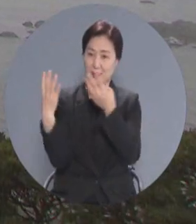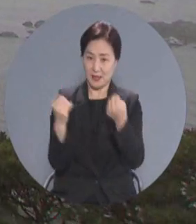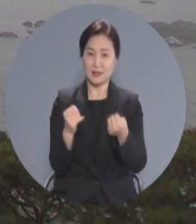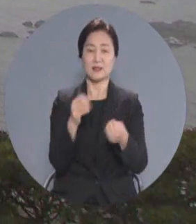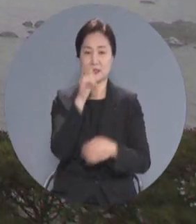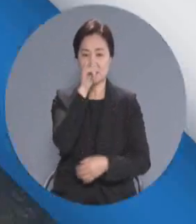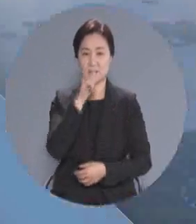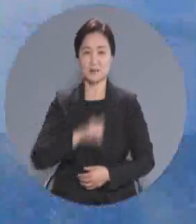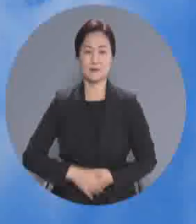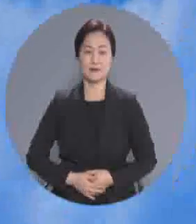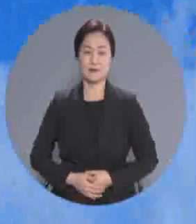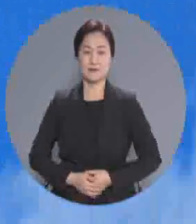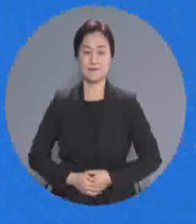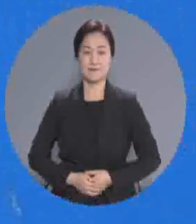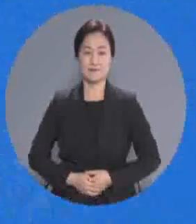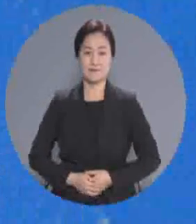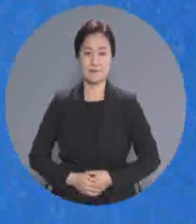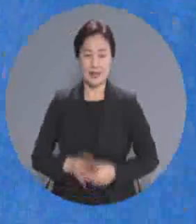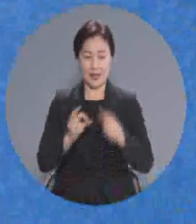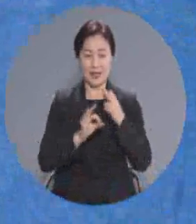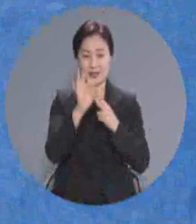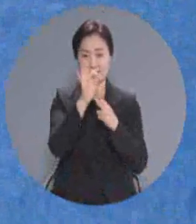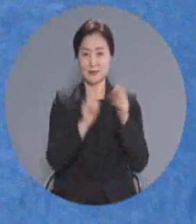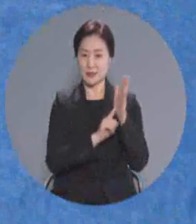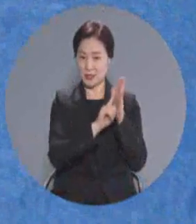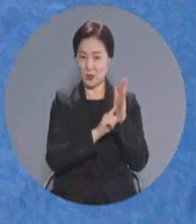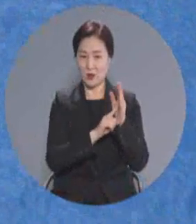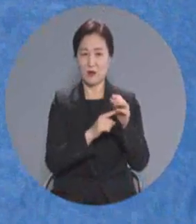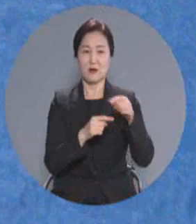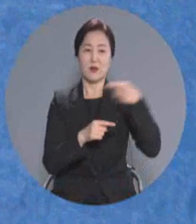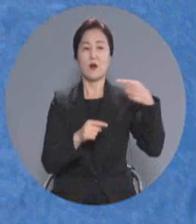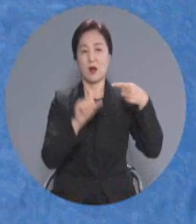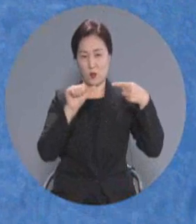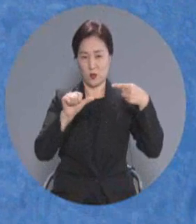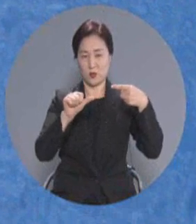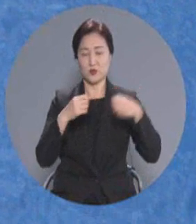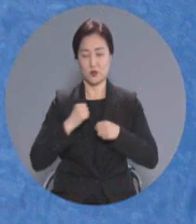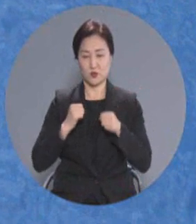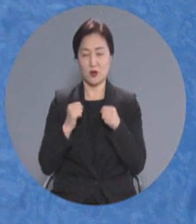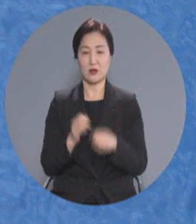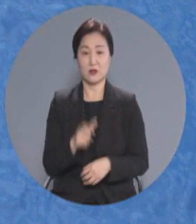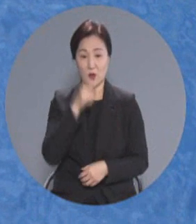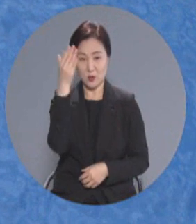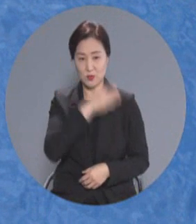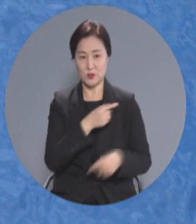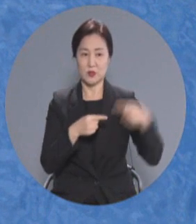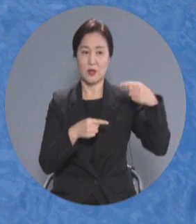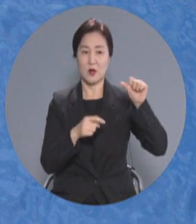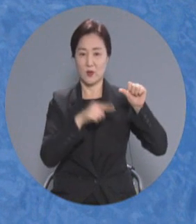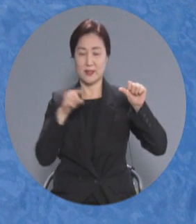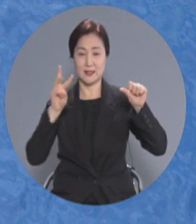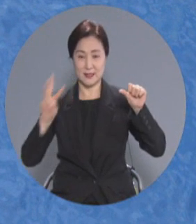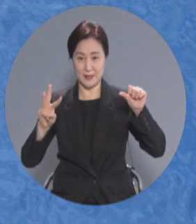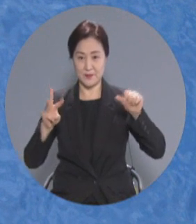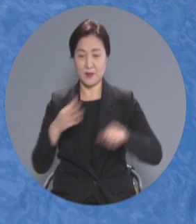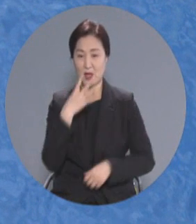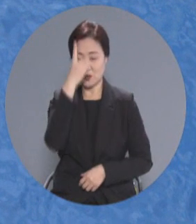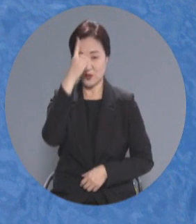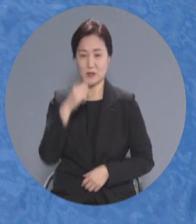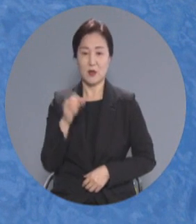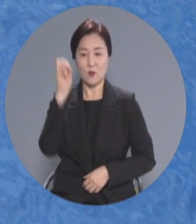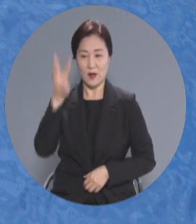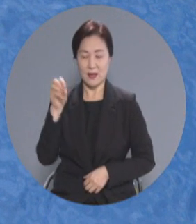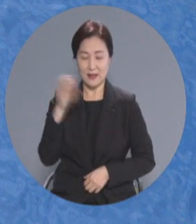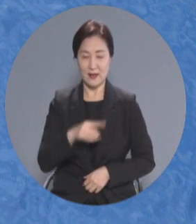보이겠습니다 아침 기온은 영하 5도 안팎까지 떨어지겠습니다 여수가 영화 5일 서 삶도 순천과